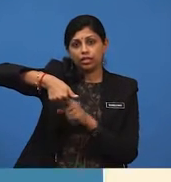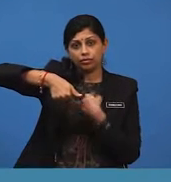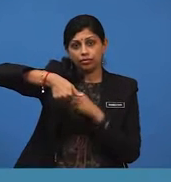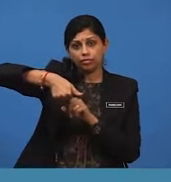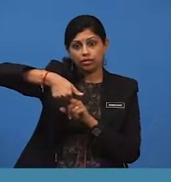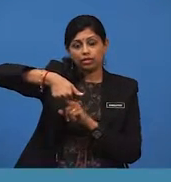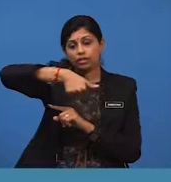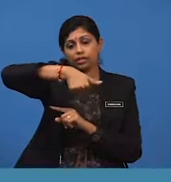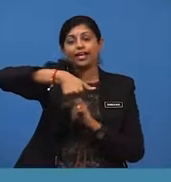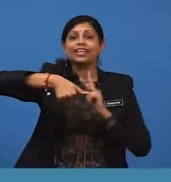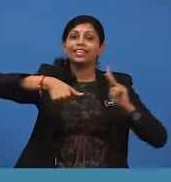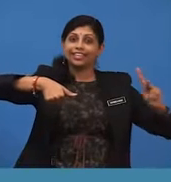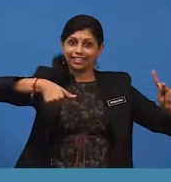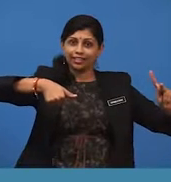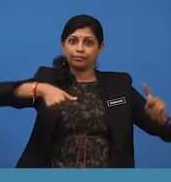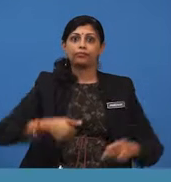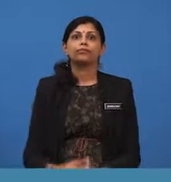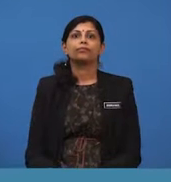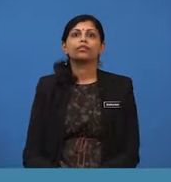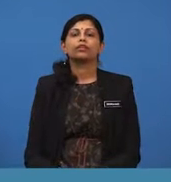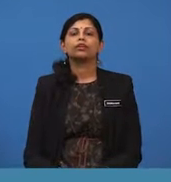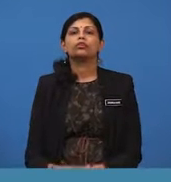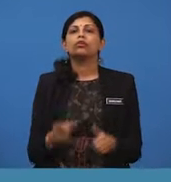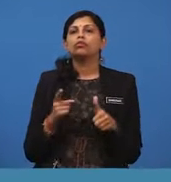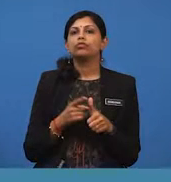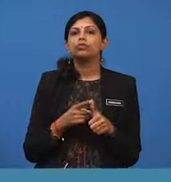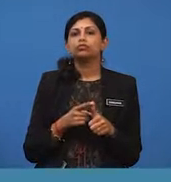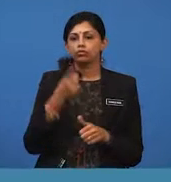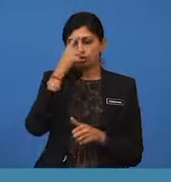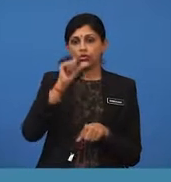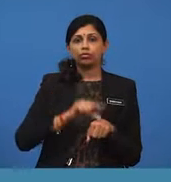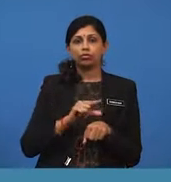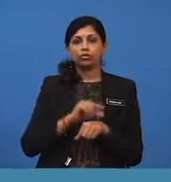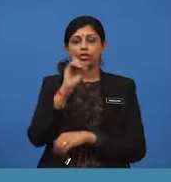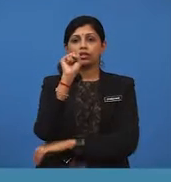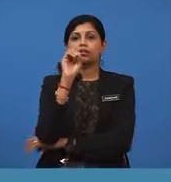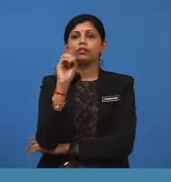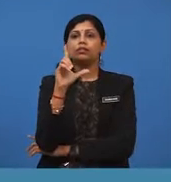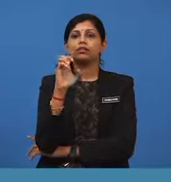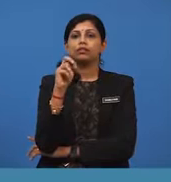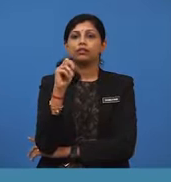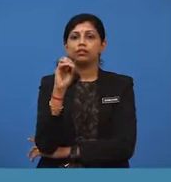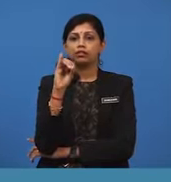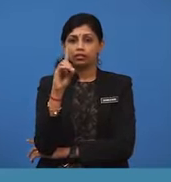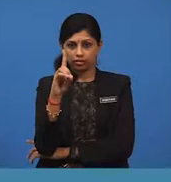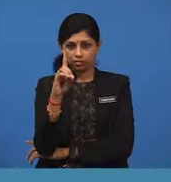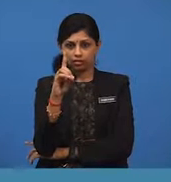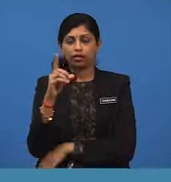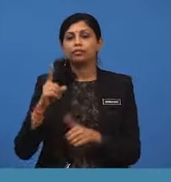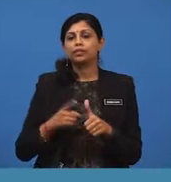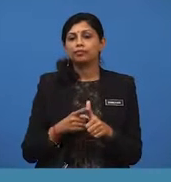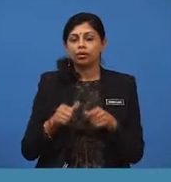berikut. Langkah pertama, tentukan kutub pada solenoid dengan menggunakan hukum